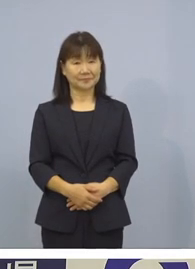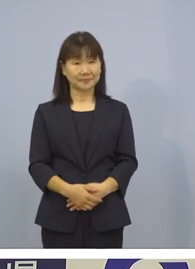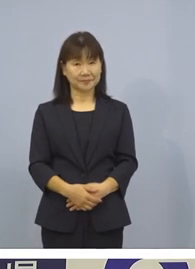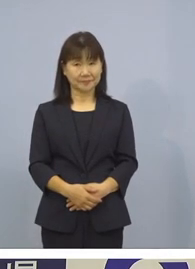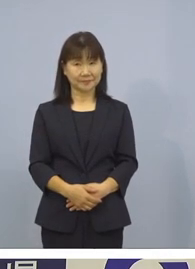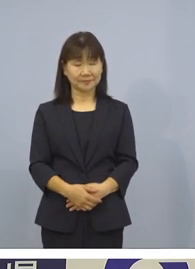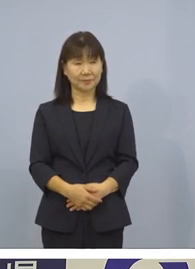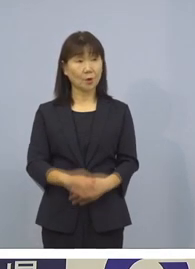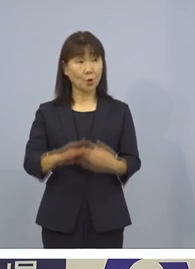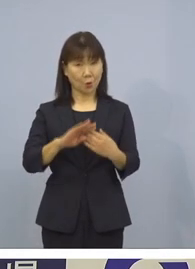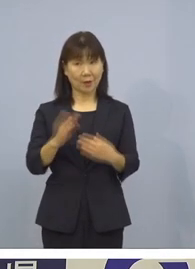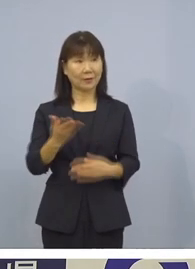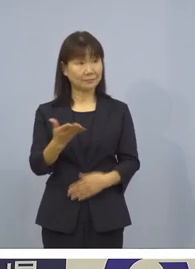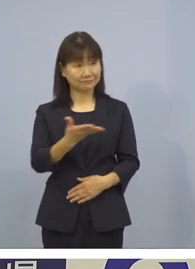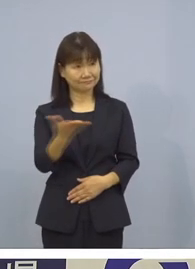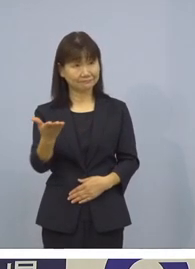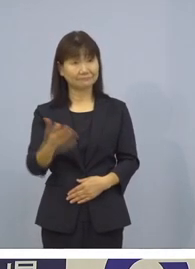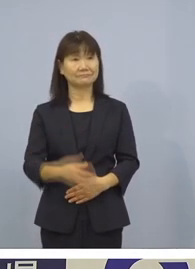いかがでしょうか。